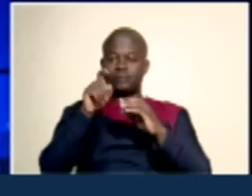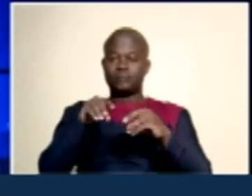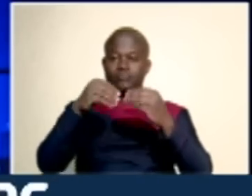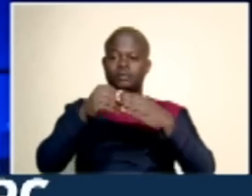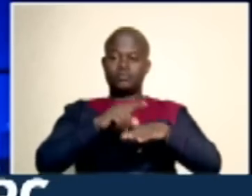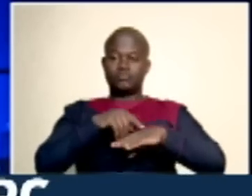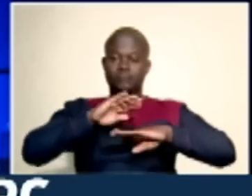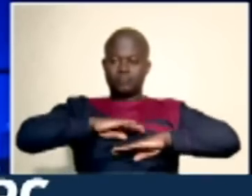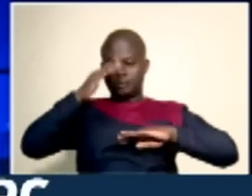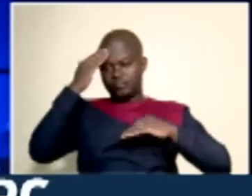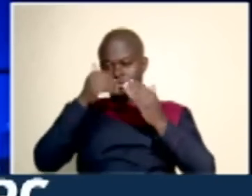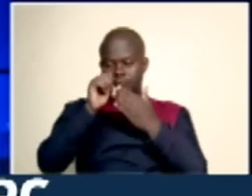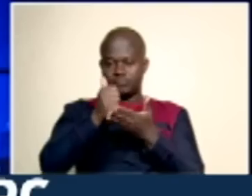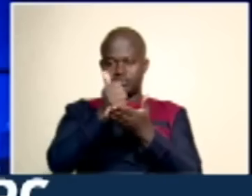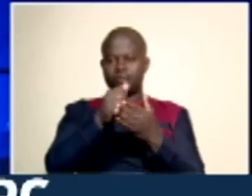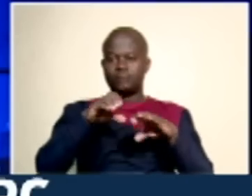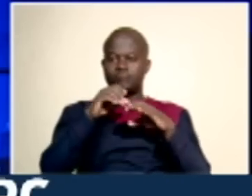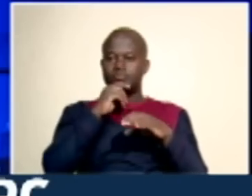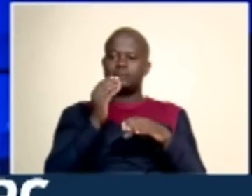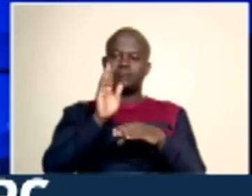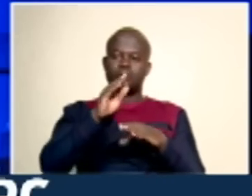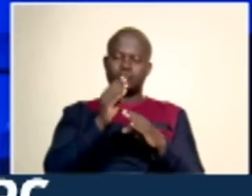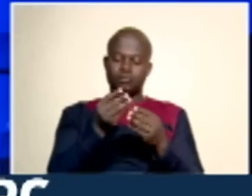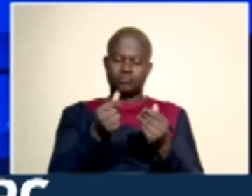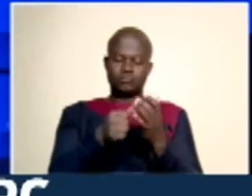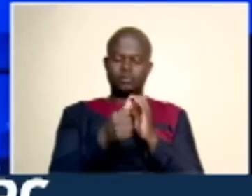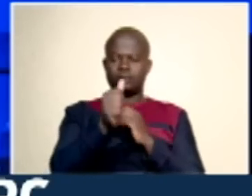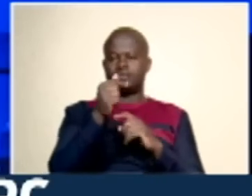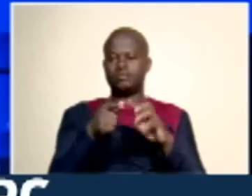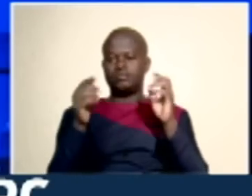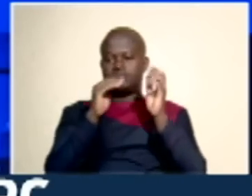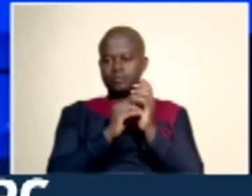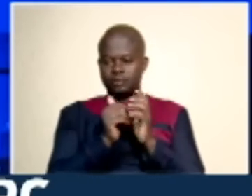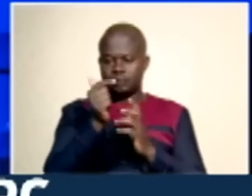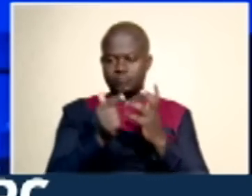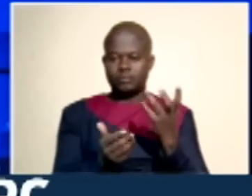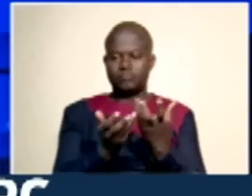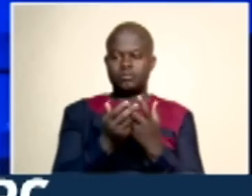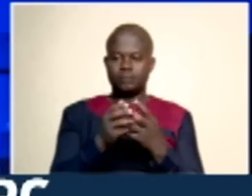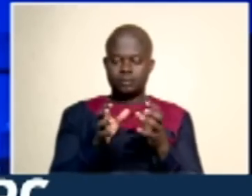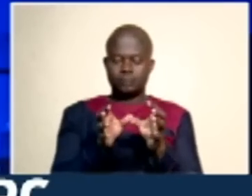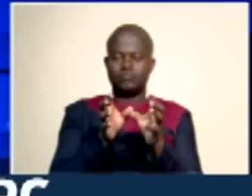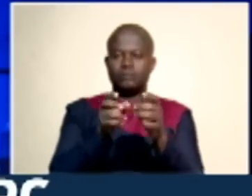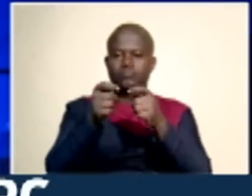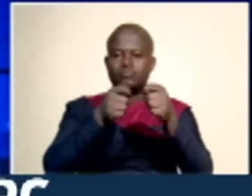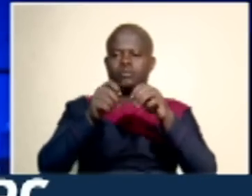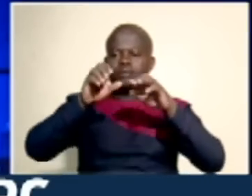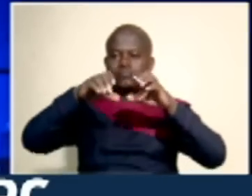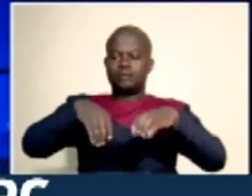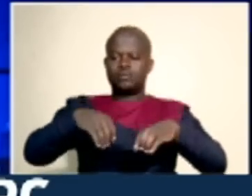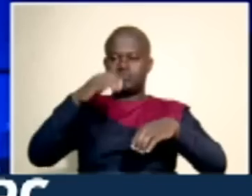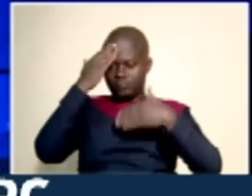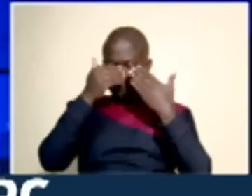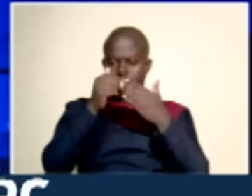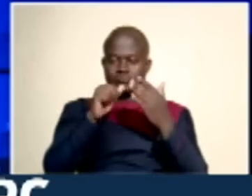igihe gihagije kugira ngo zifashe abanyekongo gusubiza ibintu mu buryo ariko nanone ibyo bikajyana no kotsa igitutu ubutegetsi bwa Kongo